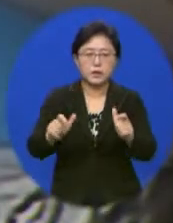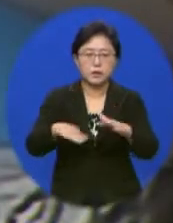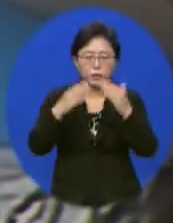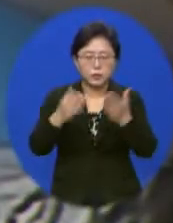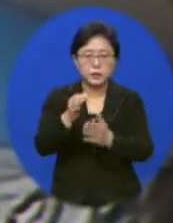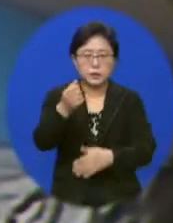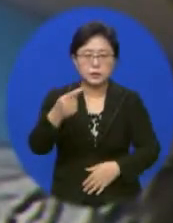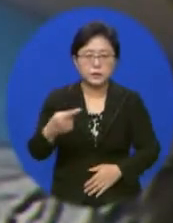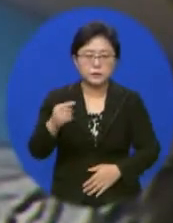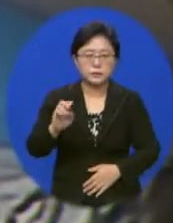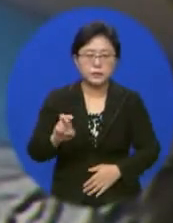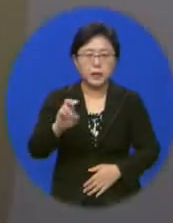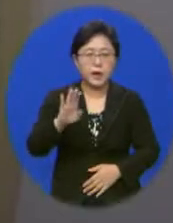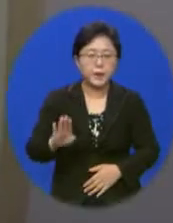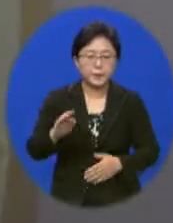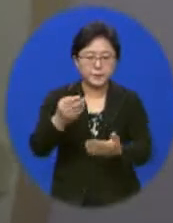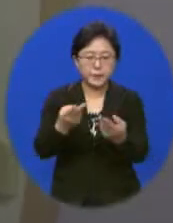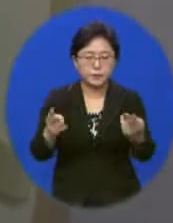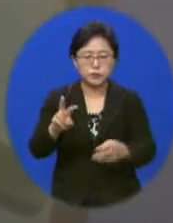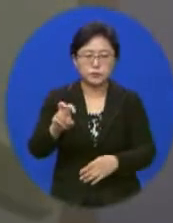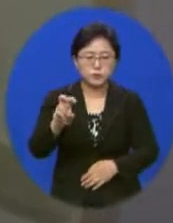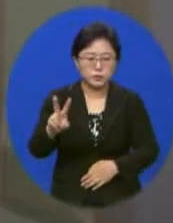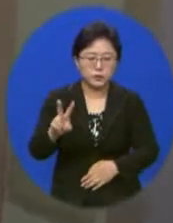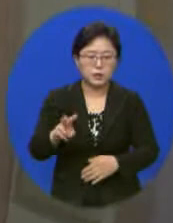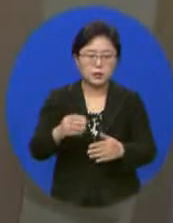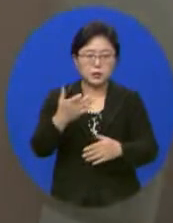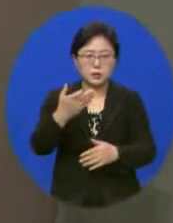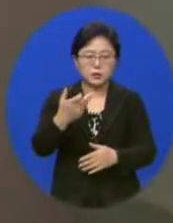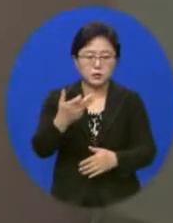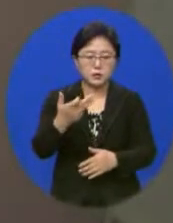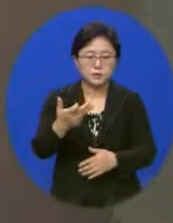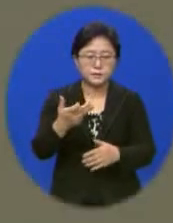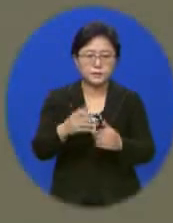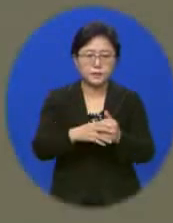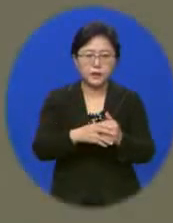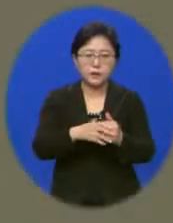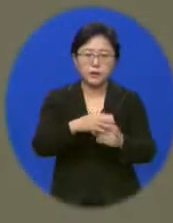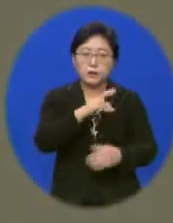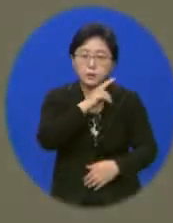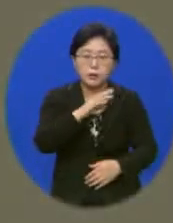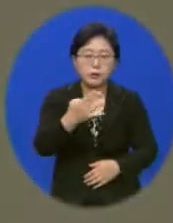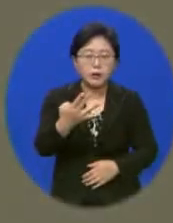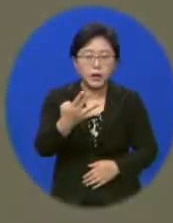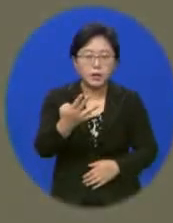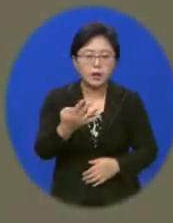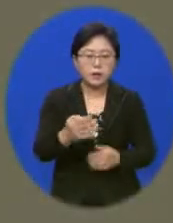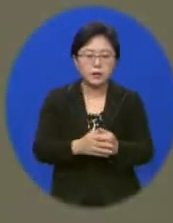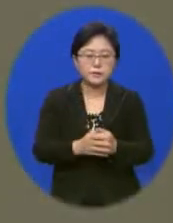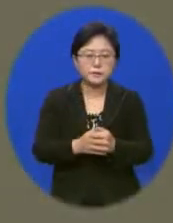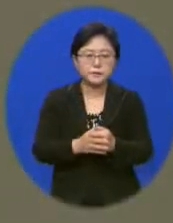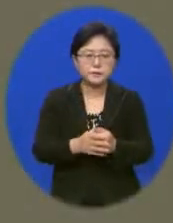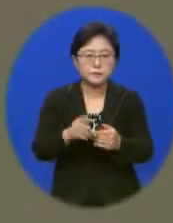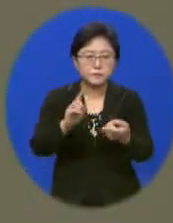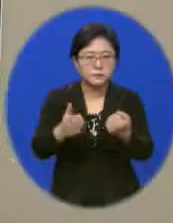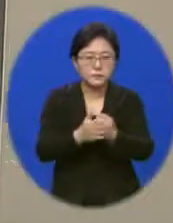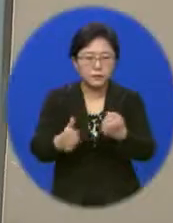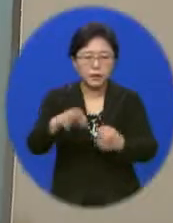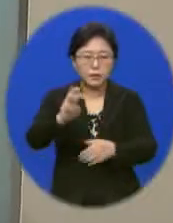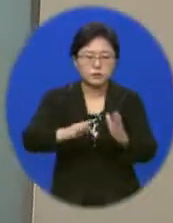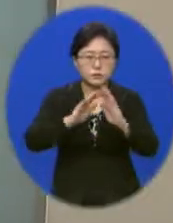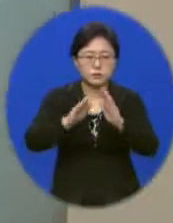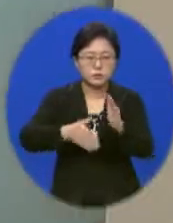전체 음압병상은 22개로 18명이 입원 중이어서 여유분이 4개에 불과합니다. 이에 따라